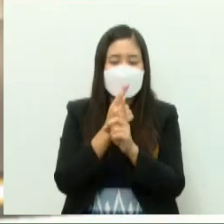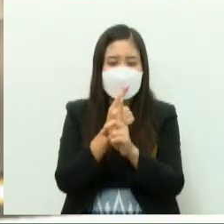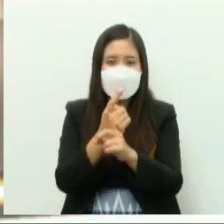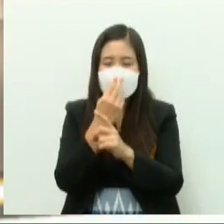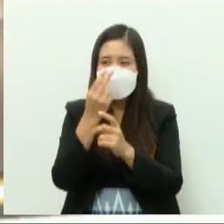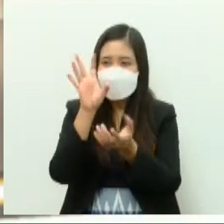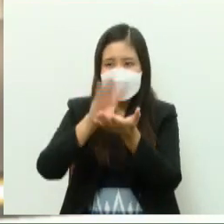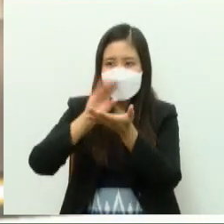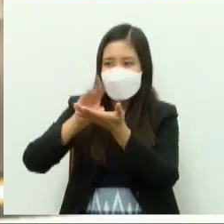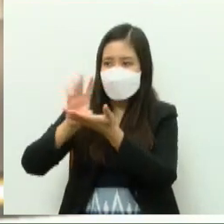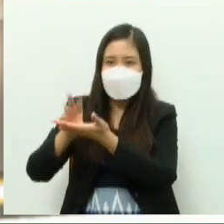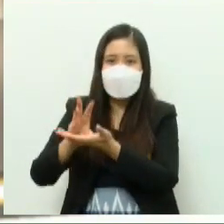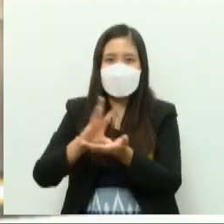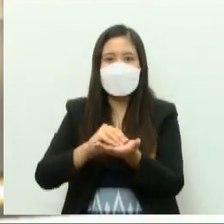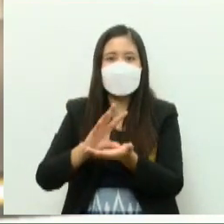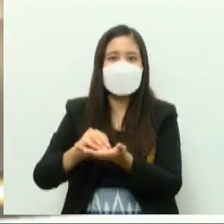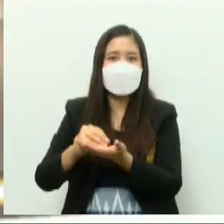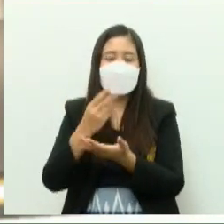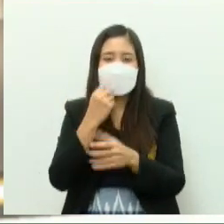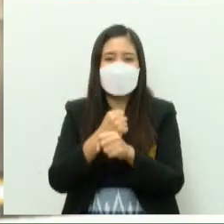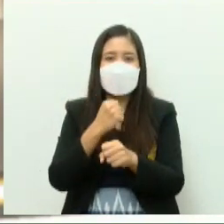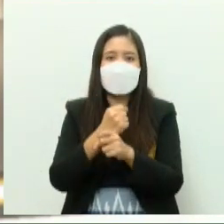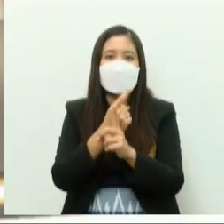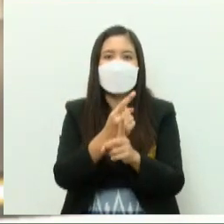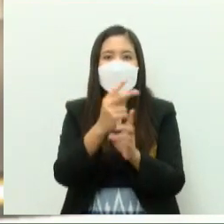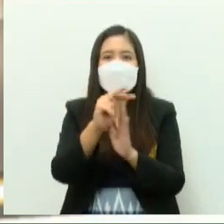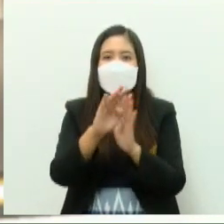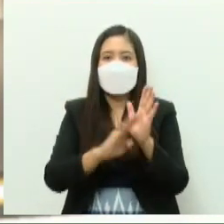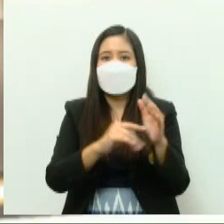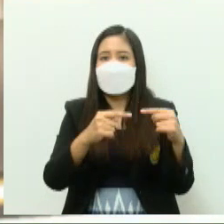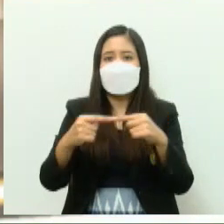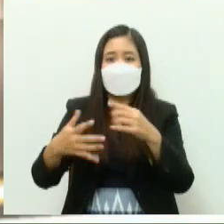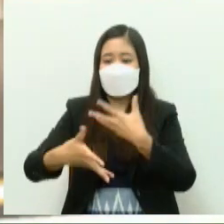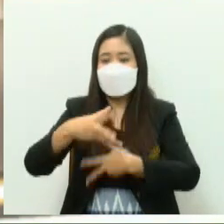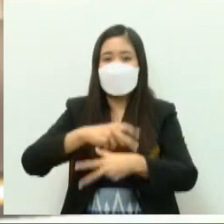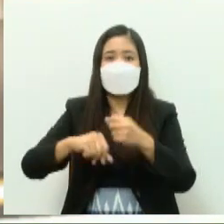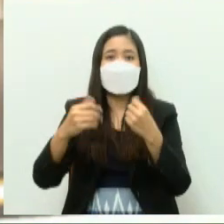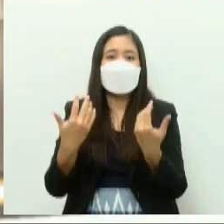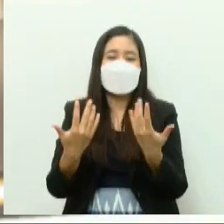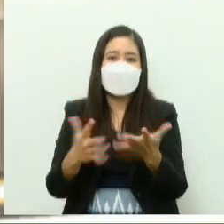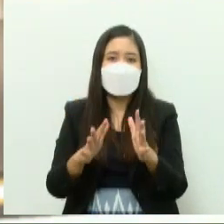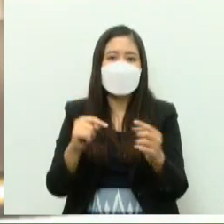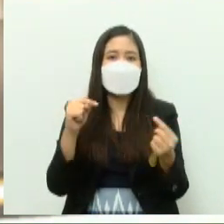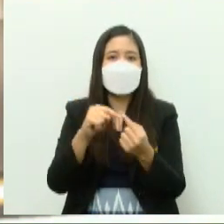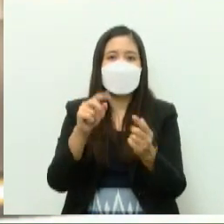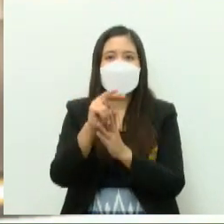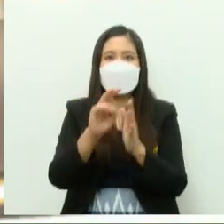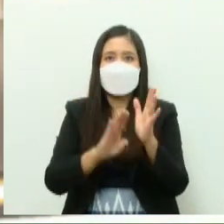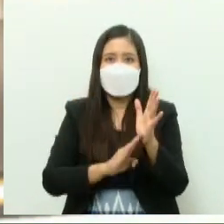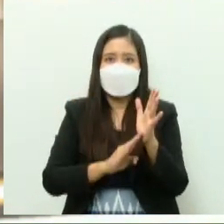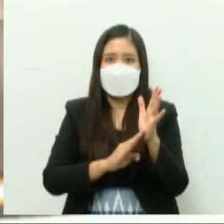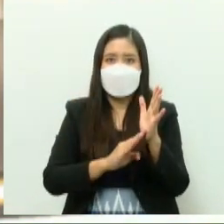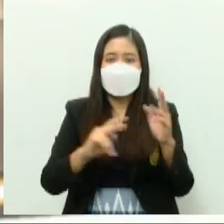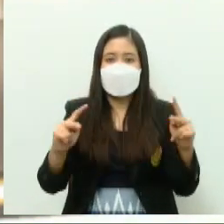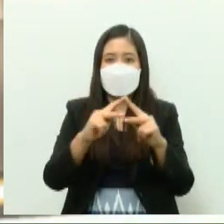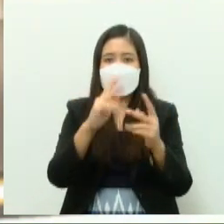มเรียกว่าหลังจากที่ได้ดำเนินนโยบายสู่การปฏิบัติแล้วนะครับเรื่องของนโยบาย ที่ทางกระทรวงส